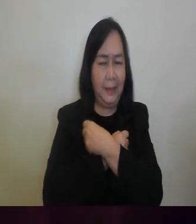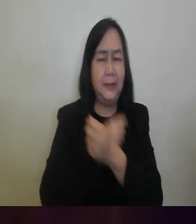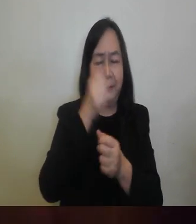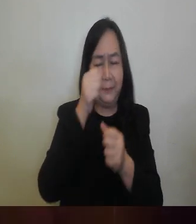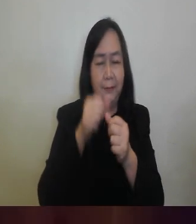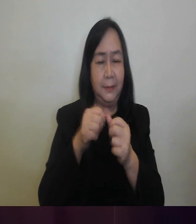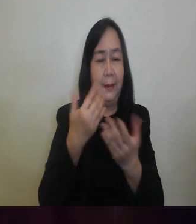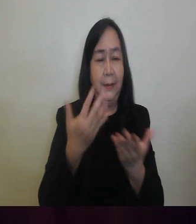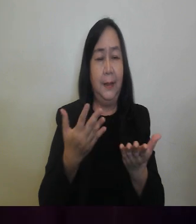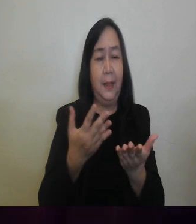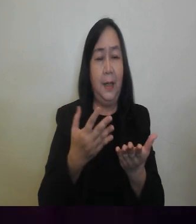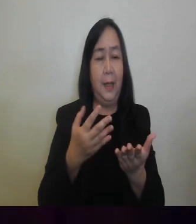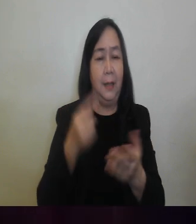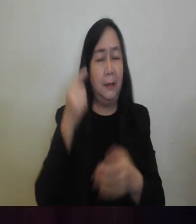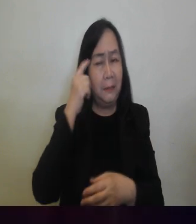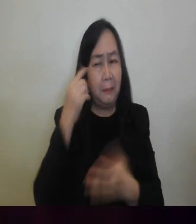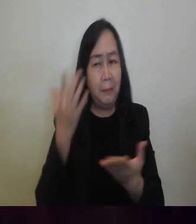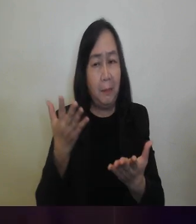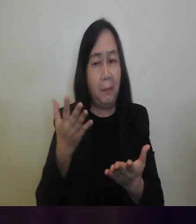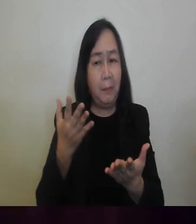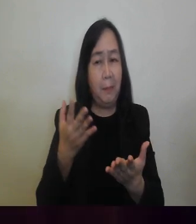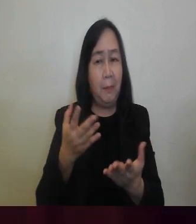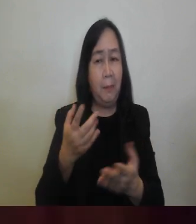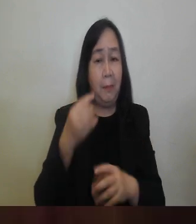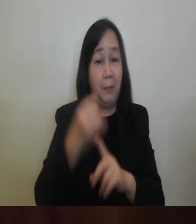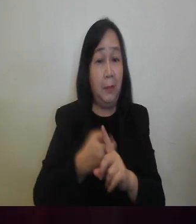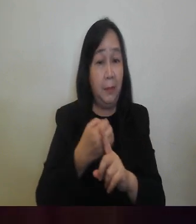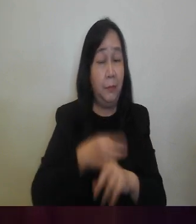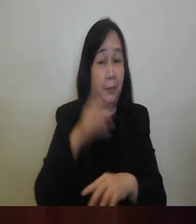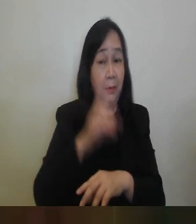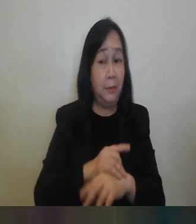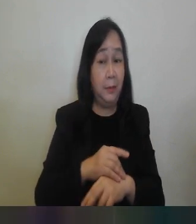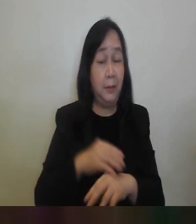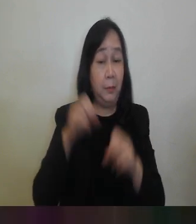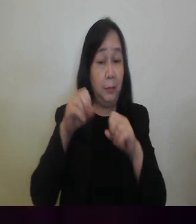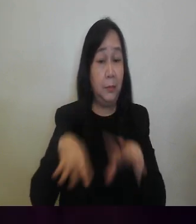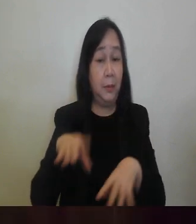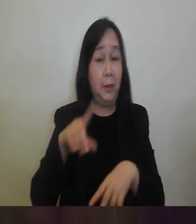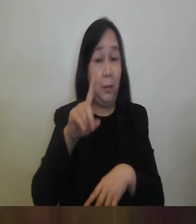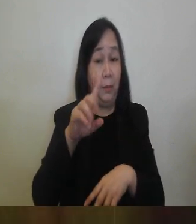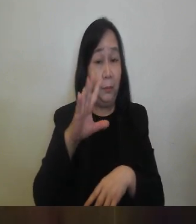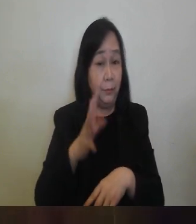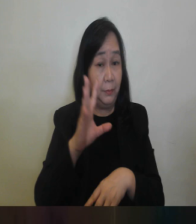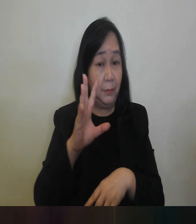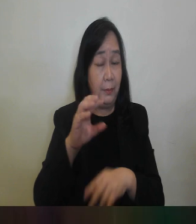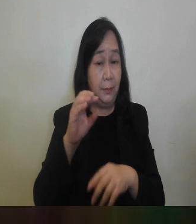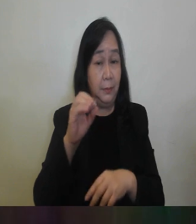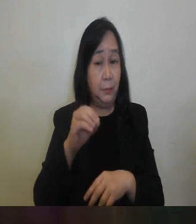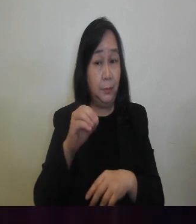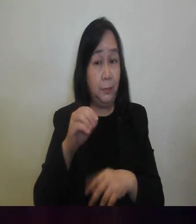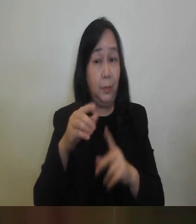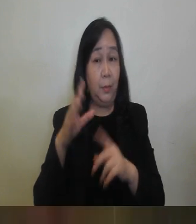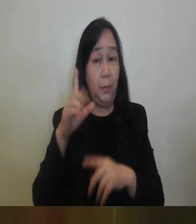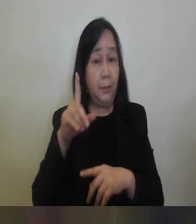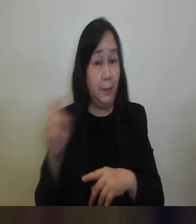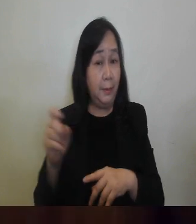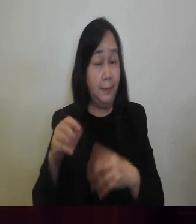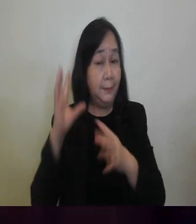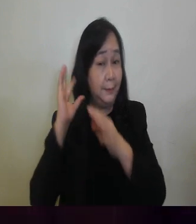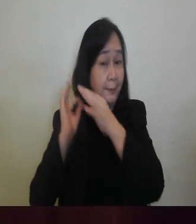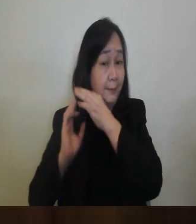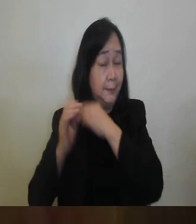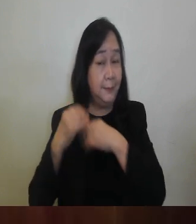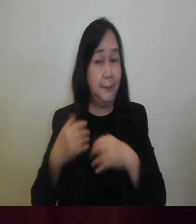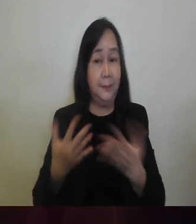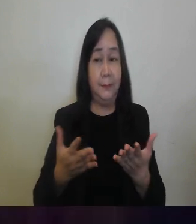ito, bawat araw nawawalan tayo ng 50 hanggang 100 na hibla ng buhok. Ngunit,